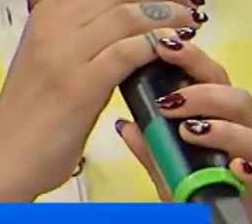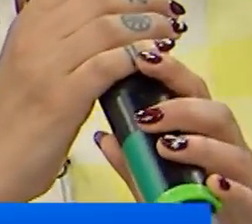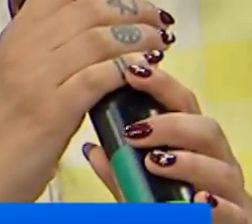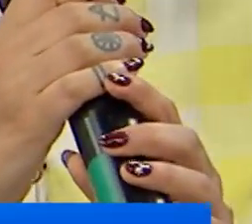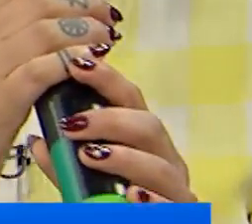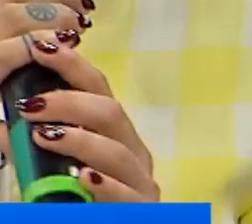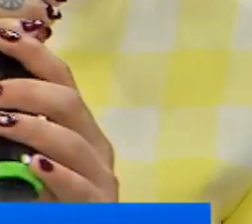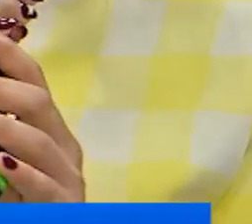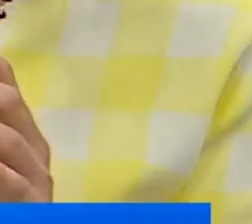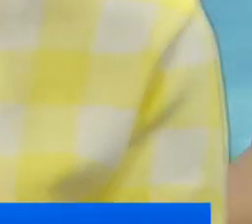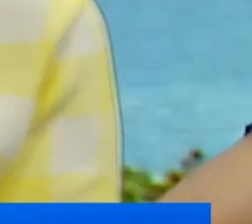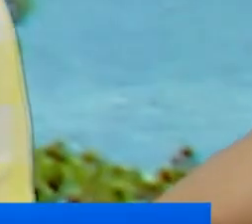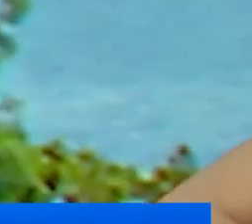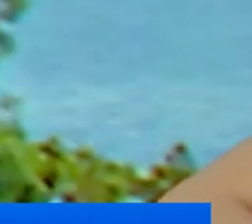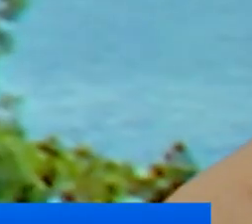sen